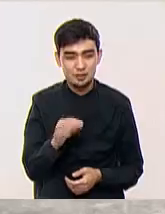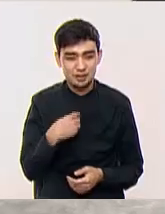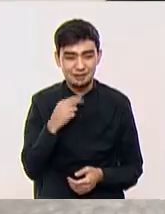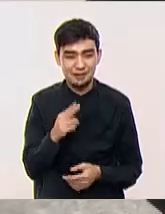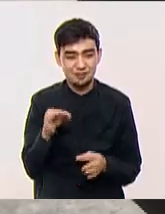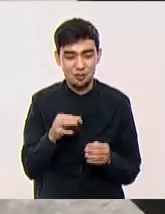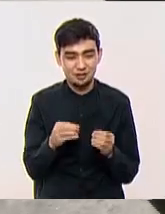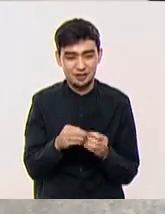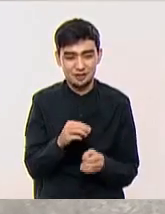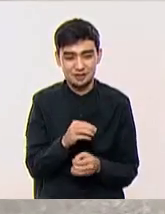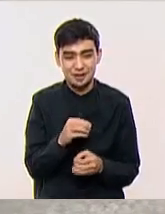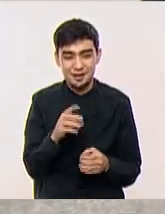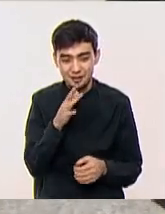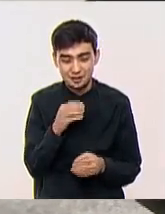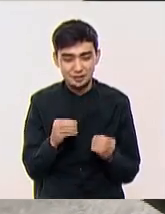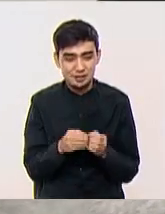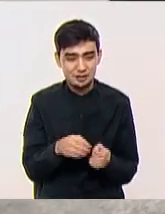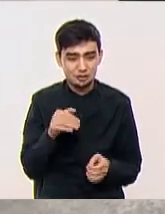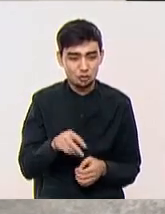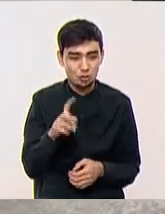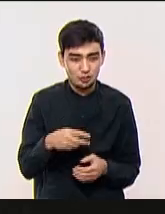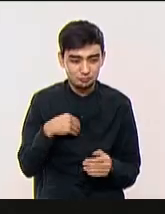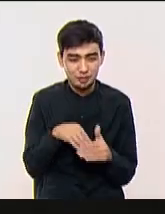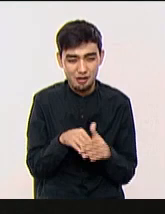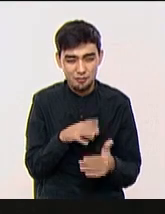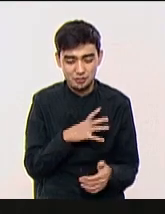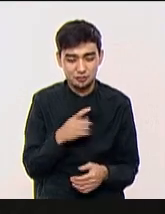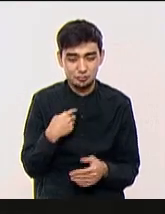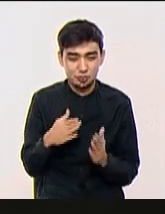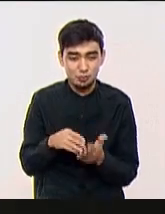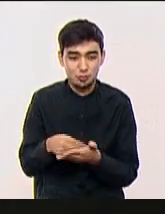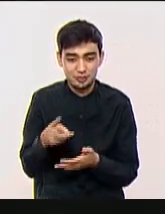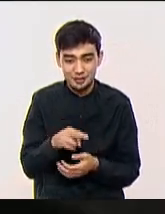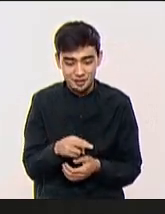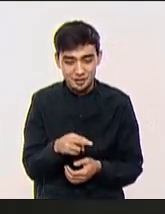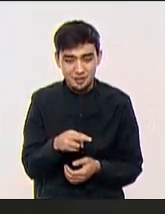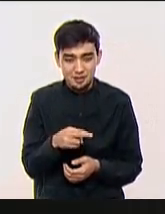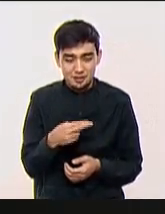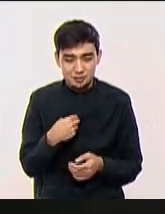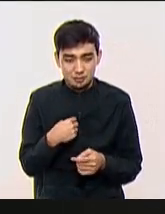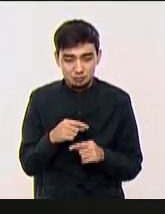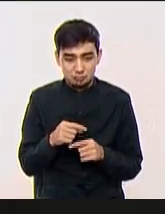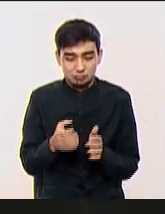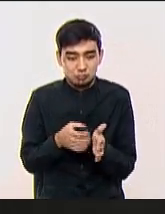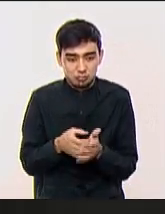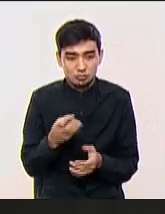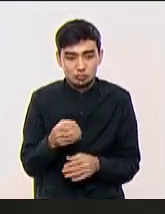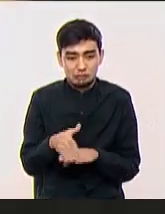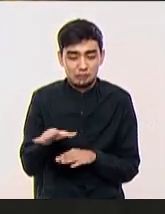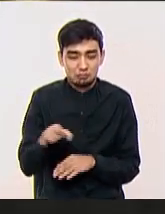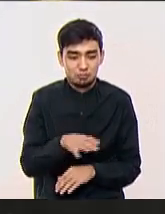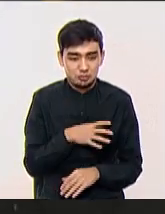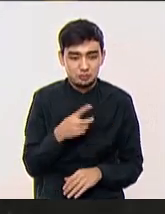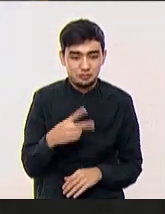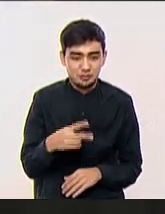10 жылда 10 мың доллар жинаған, бірақ бұл жиғаны да үй алуға жетпей 2 жыл бұрын 5 миллион теңге несие алыпты. Жылдық пайыздық мөлшерлемесі